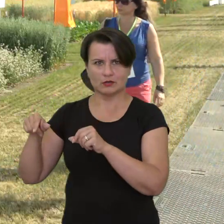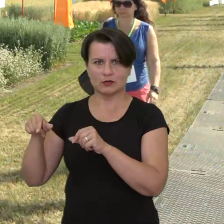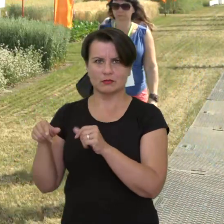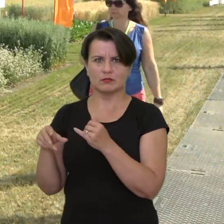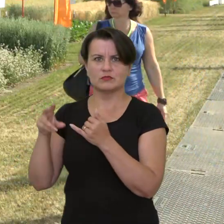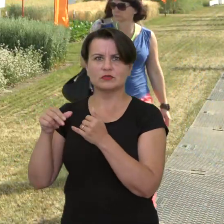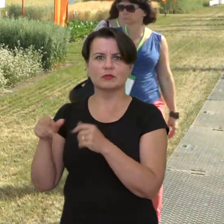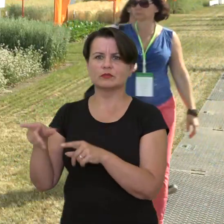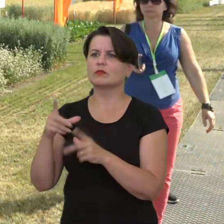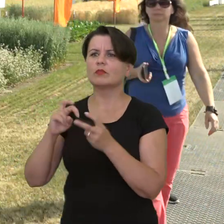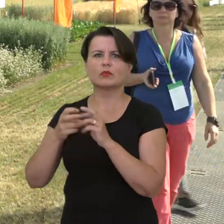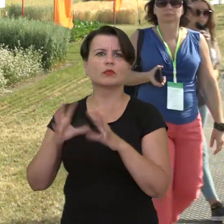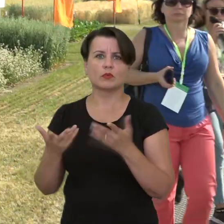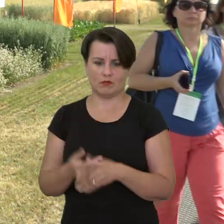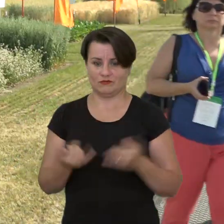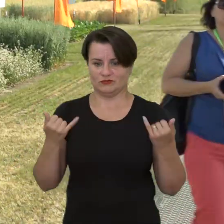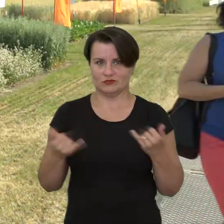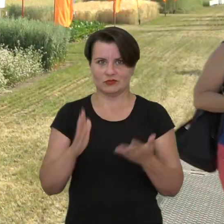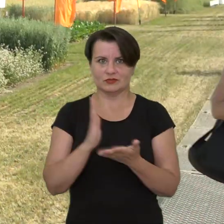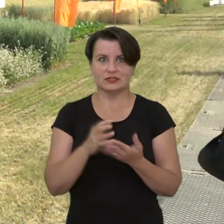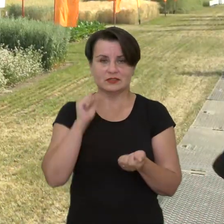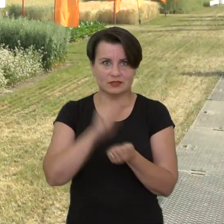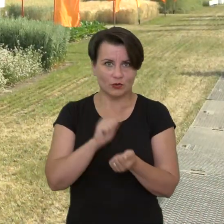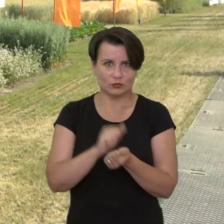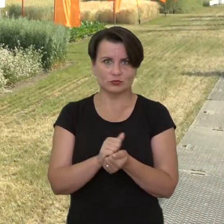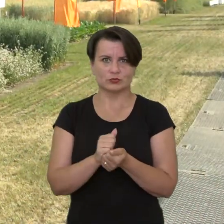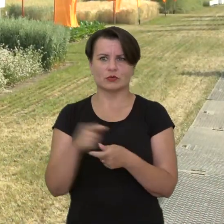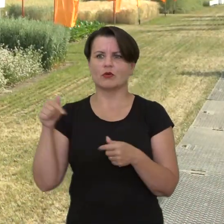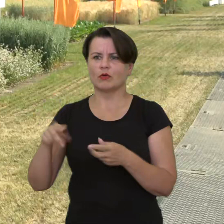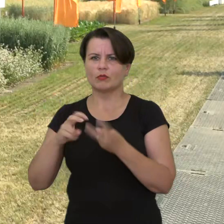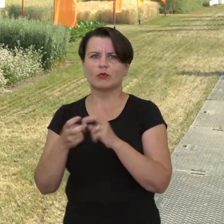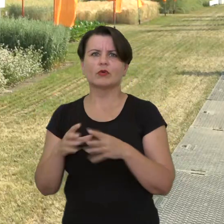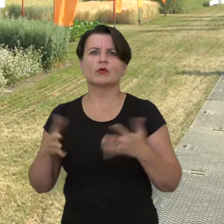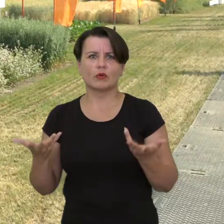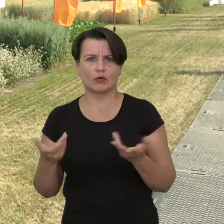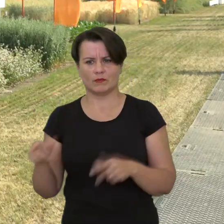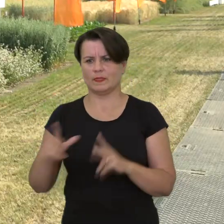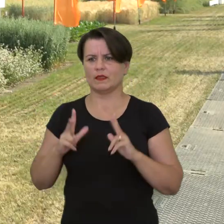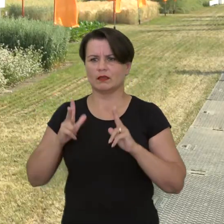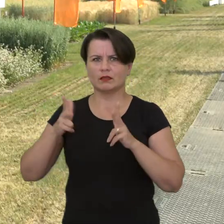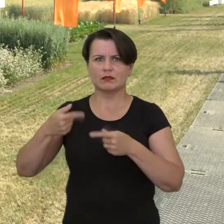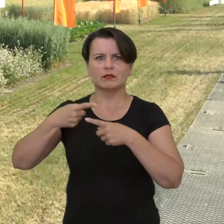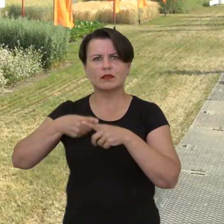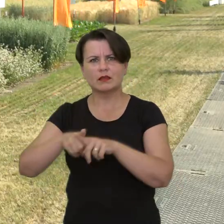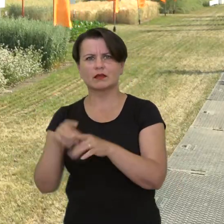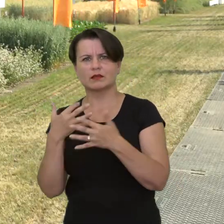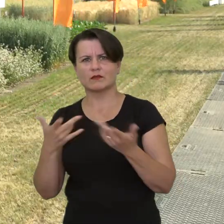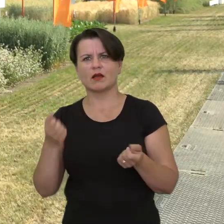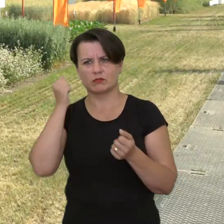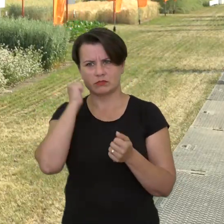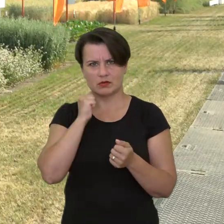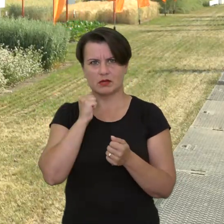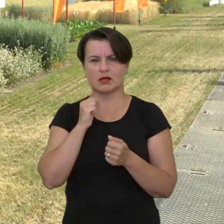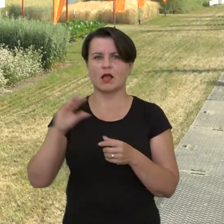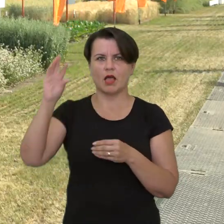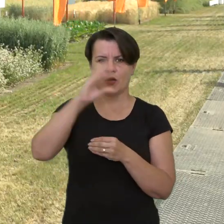sausra, o tokių kaip problemų visada. Technika yra truputėlį vis dar pasenusi, ko mes atsiliekam